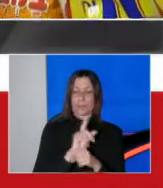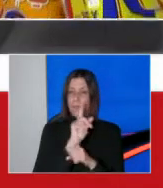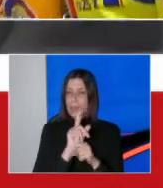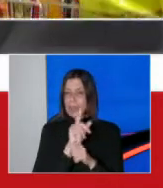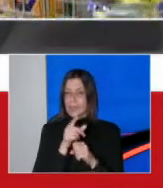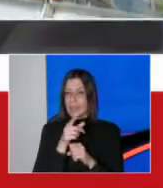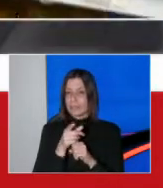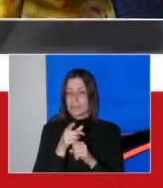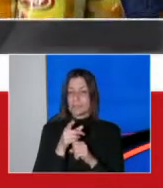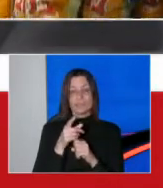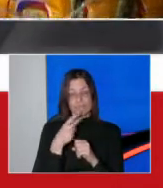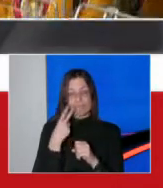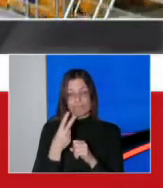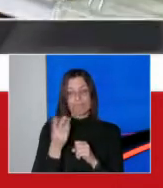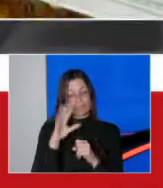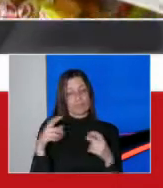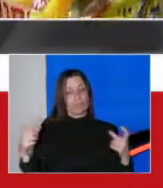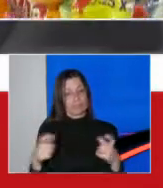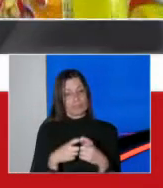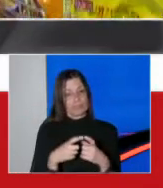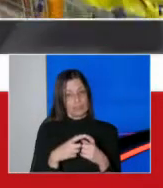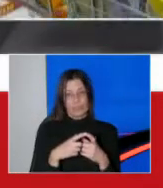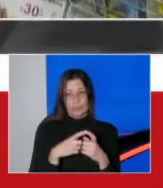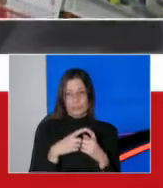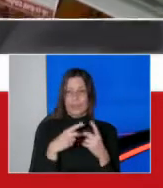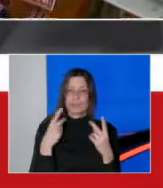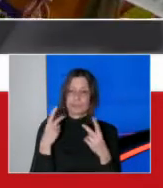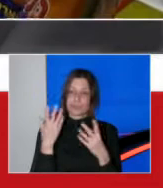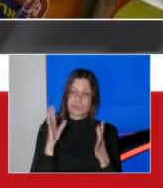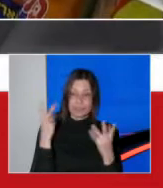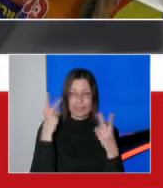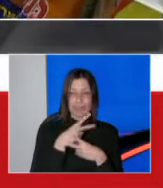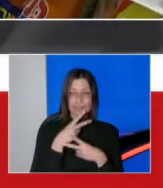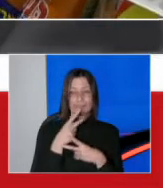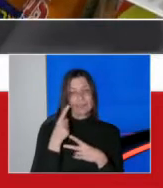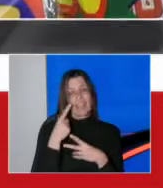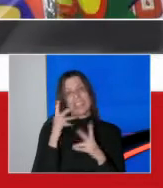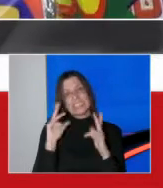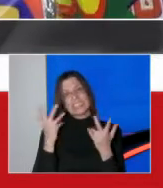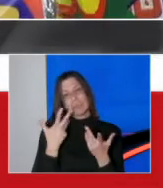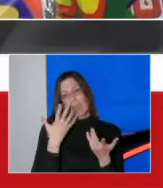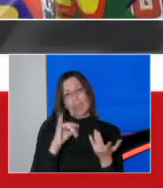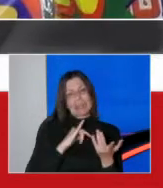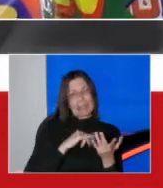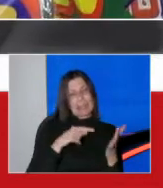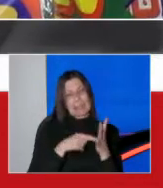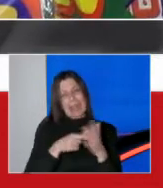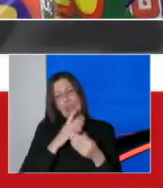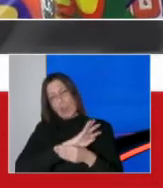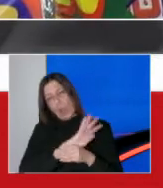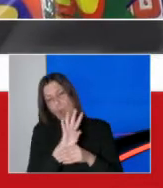עורר גל שבאמת ראינו עוד ועוד חברות מבינות שהעין הציבורית אולי לא בדיוק על הסיפור הזה, בין הקורונה לשאר